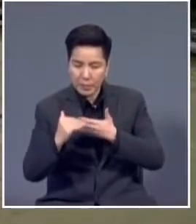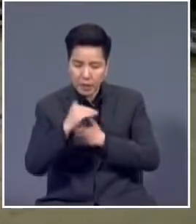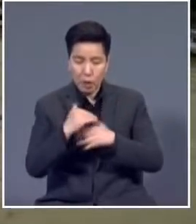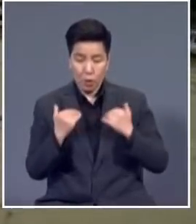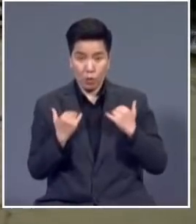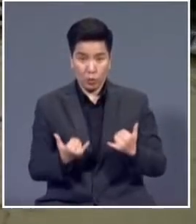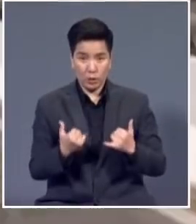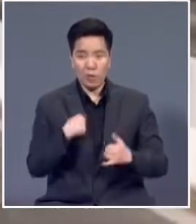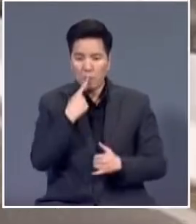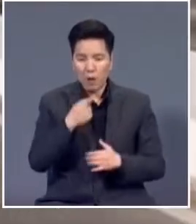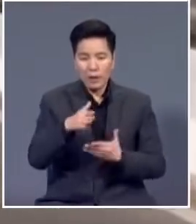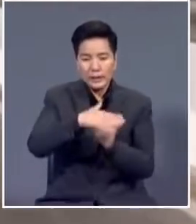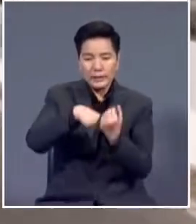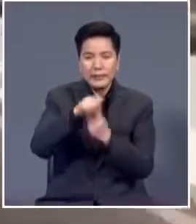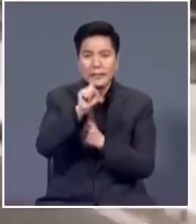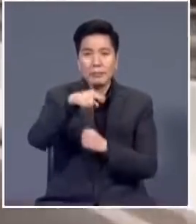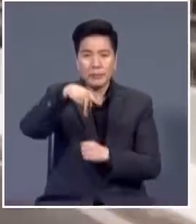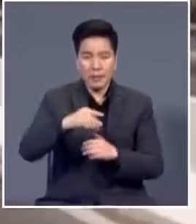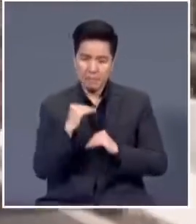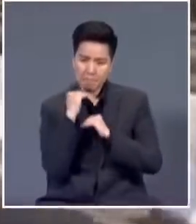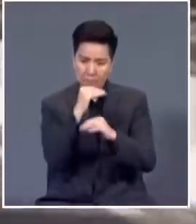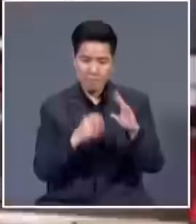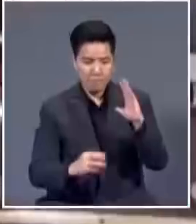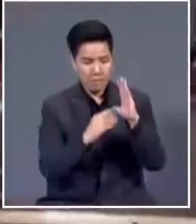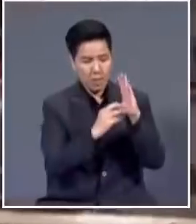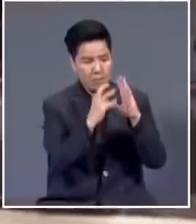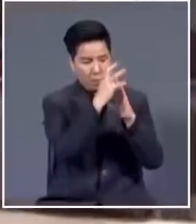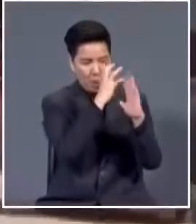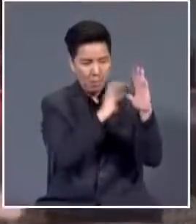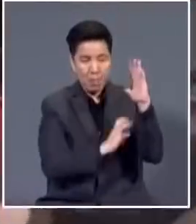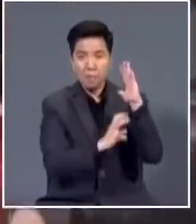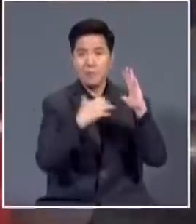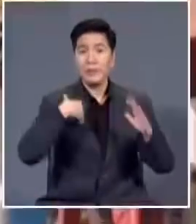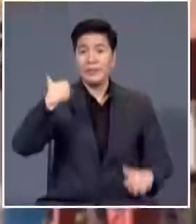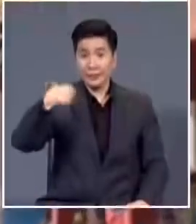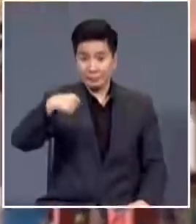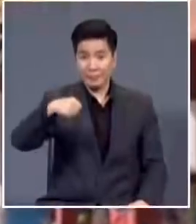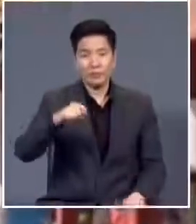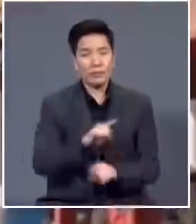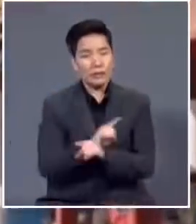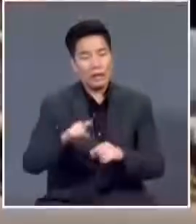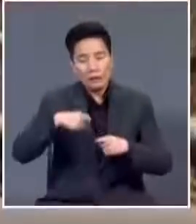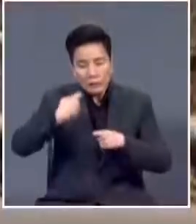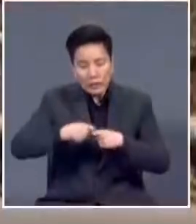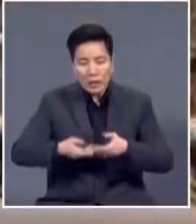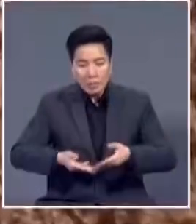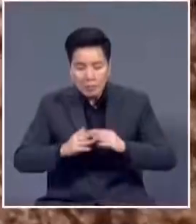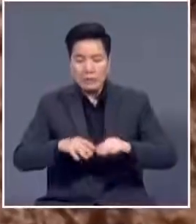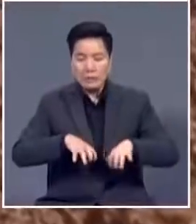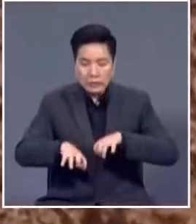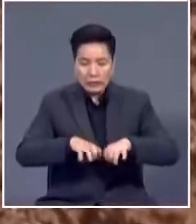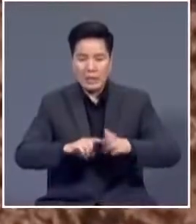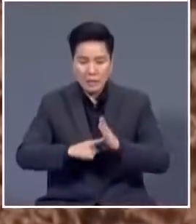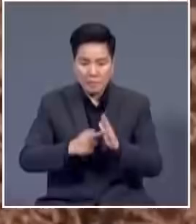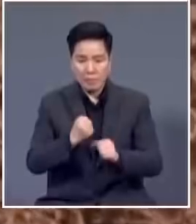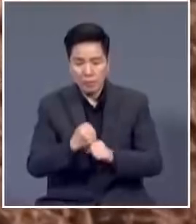ม้เราจะกำหนดเขตพัฒนาเขตเศรษฐกิจพิเศษแล้วไว้ทุกภูมิภาคของประเทศจำนวน10 แห่งแต่ก็ไม่ง่ายนักที่จะเริ่มดำเนินการได้พร้อมๆกันนะครับ